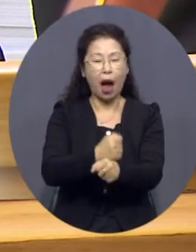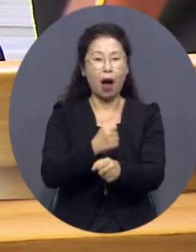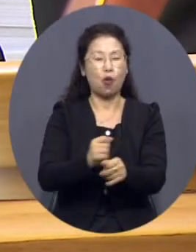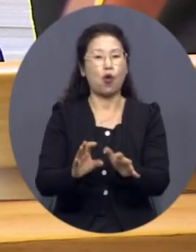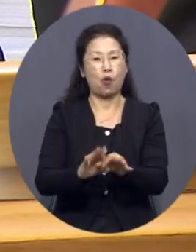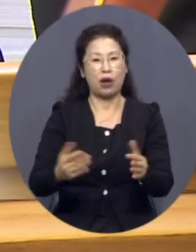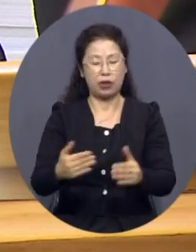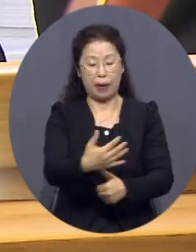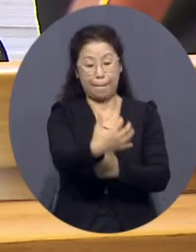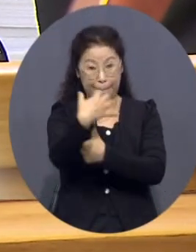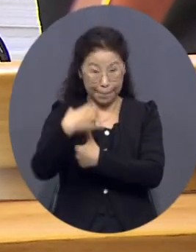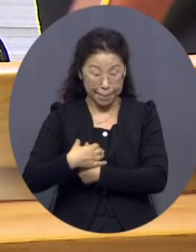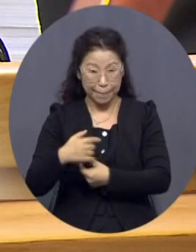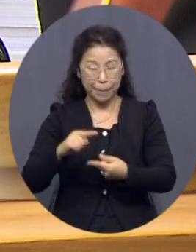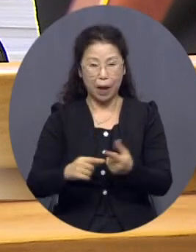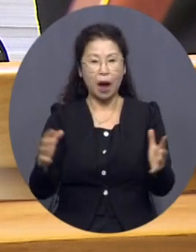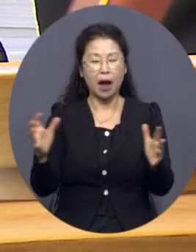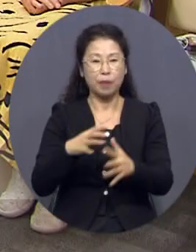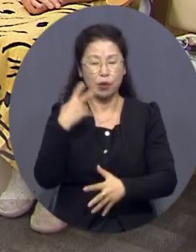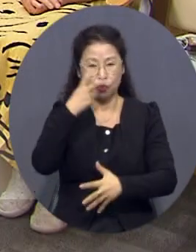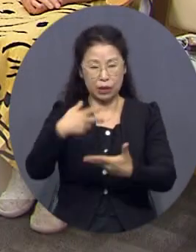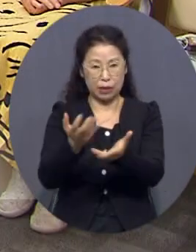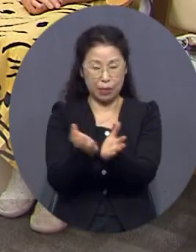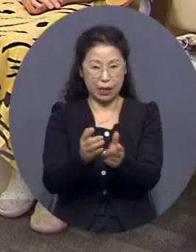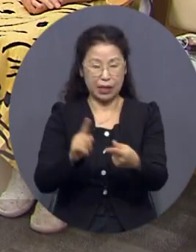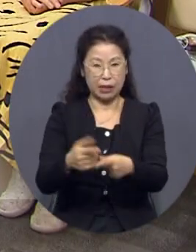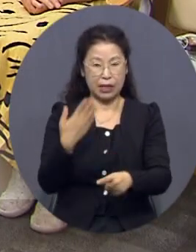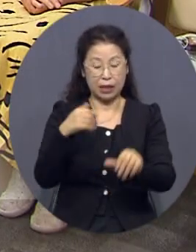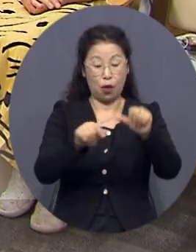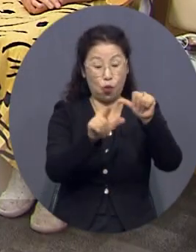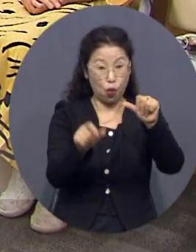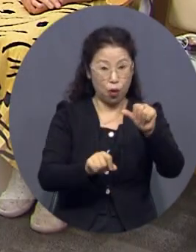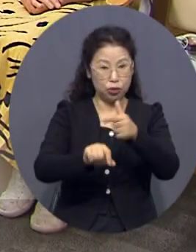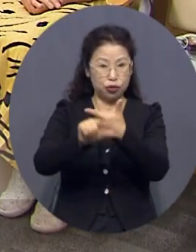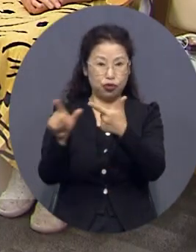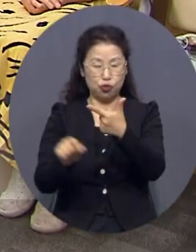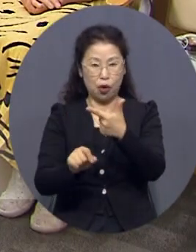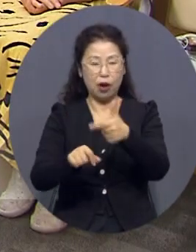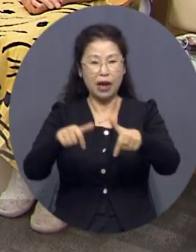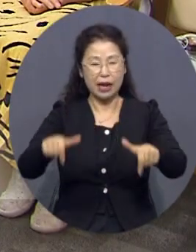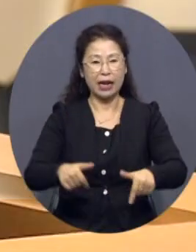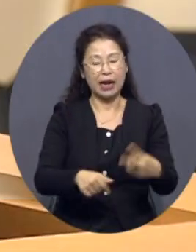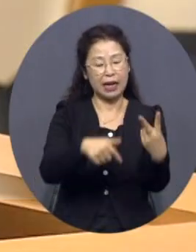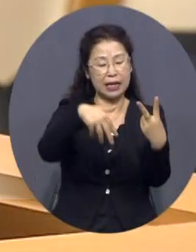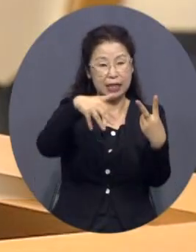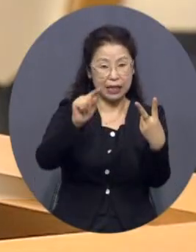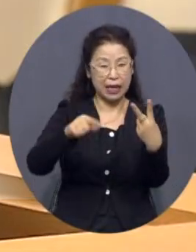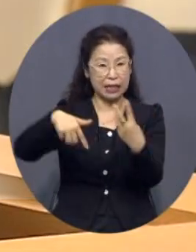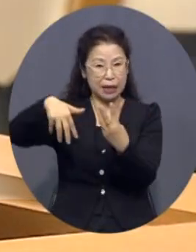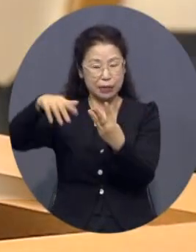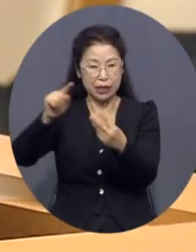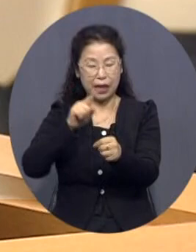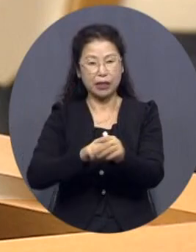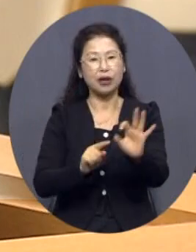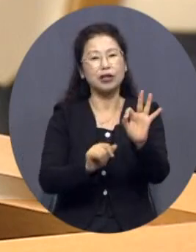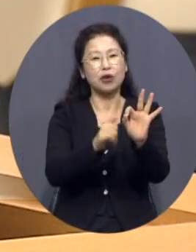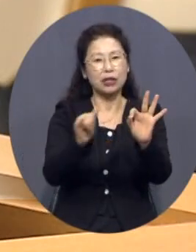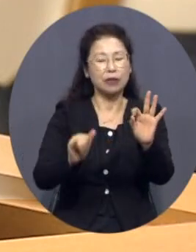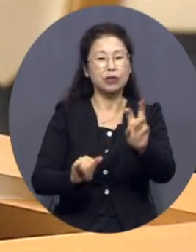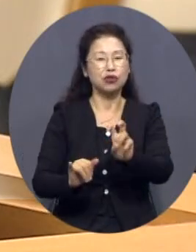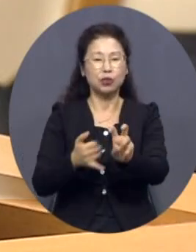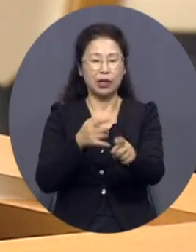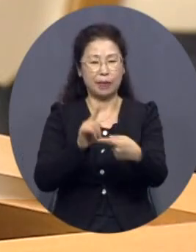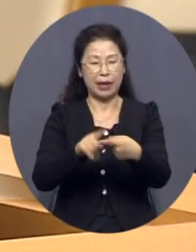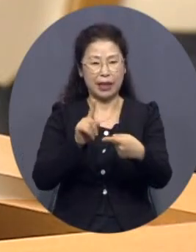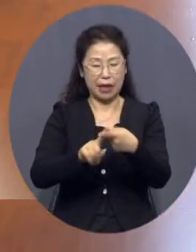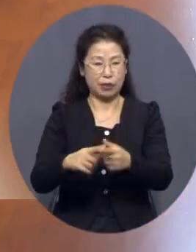관련 업무를 이관받은 합동수행단이 지난 5월과 6월에 각각 2차와 3차를 통해 10명씩 20명에